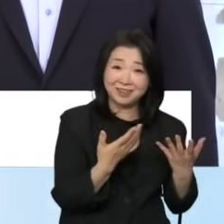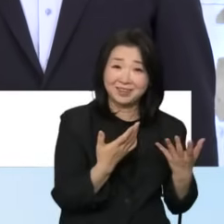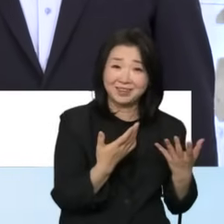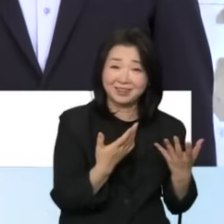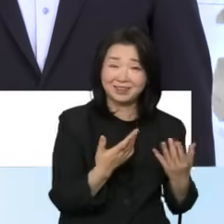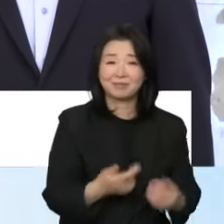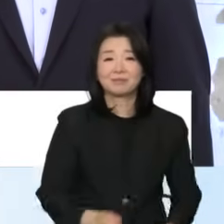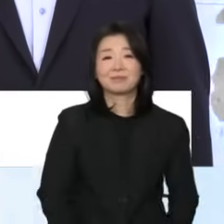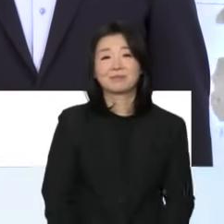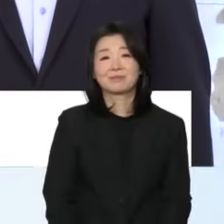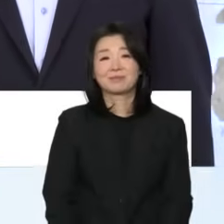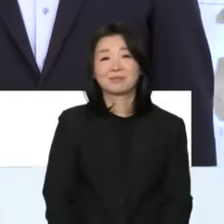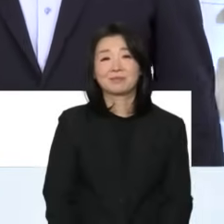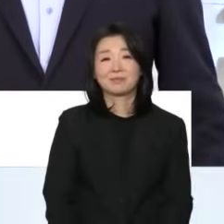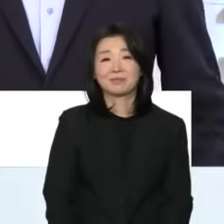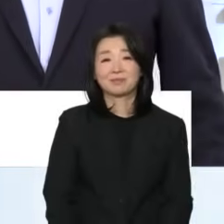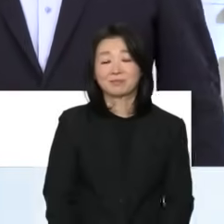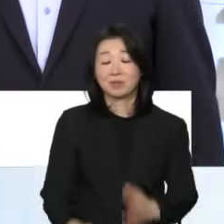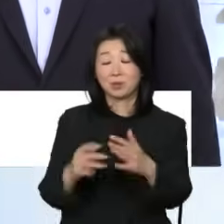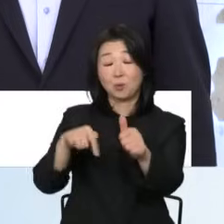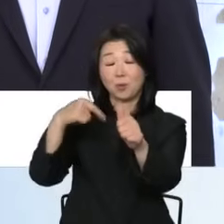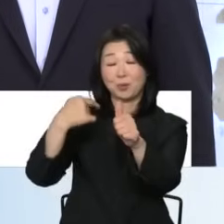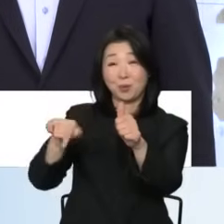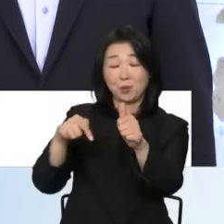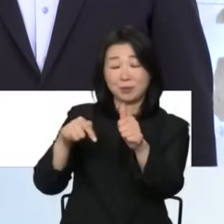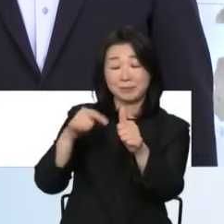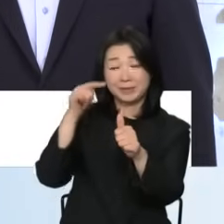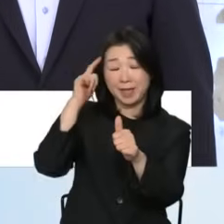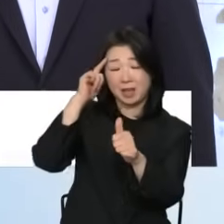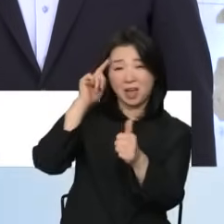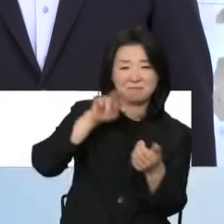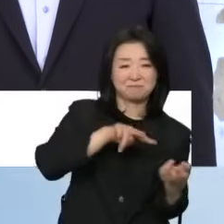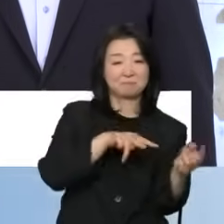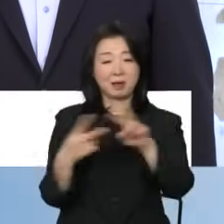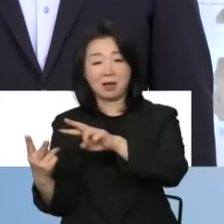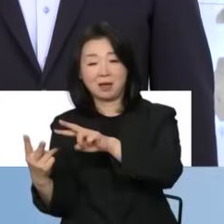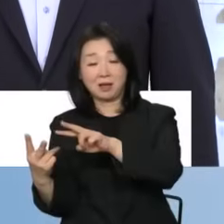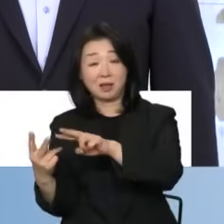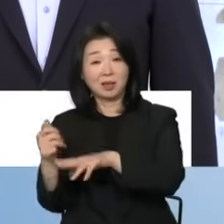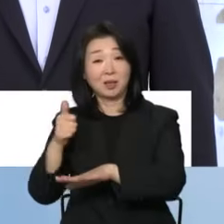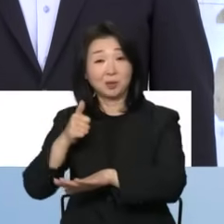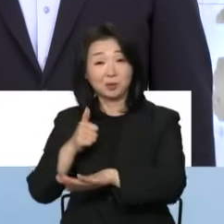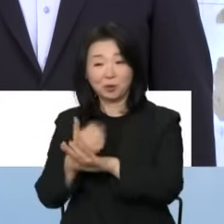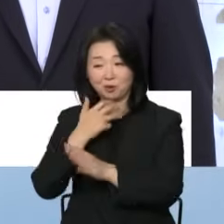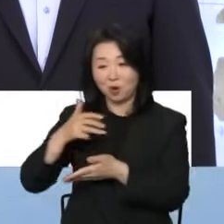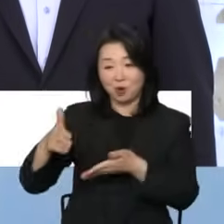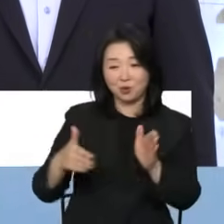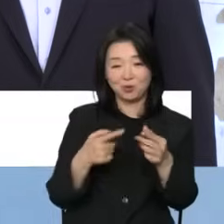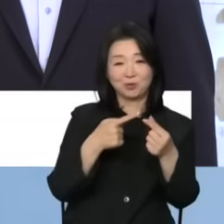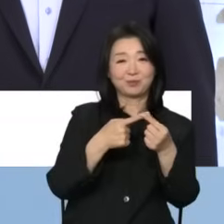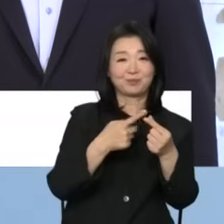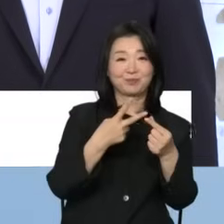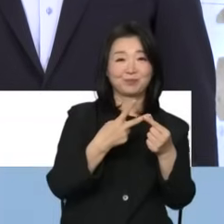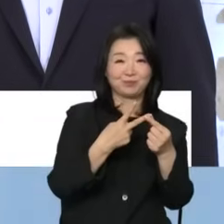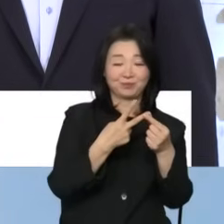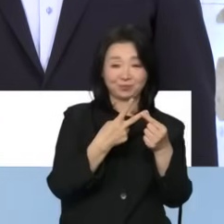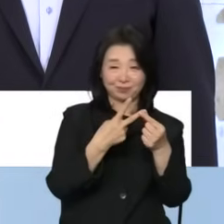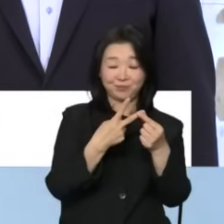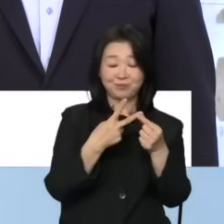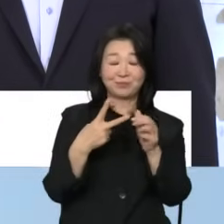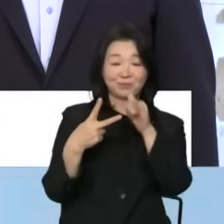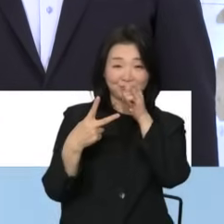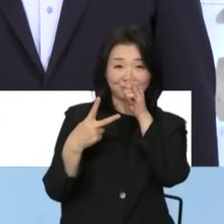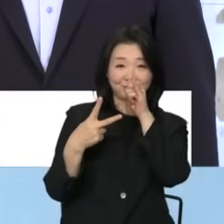네. 그래서 그 공교육 그 패러다임을 전환함에 있어서 저희 경기도는 두 가지 이제 수단을 주로